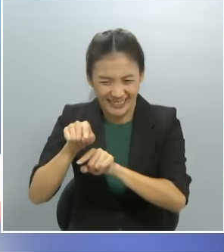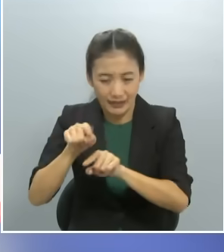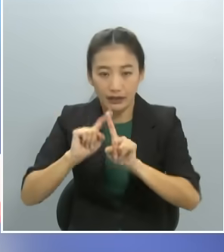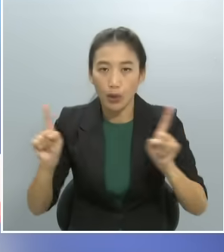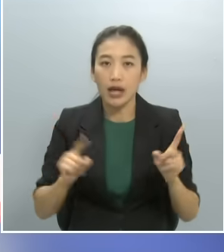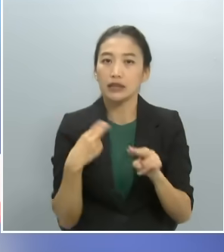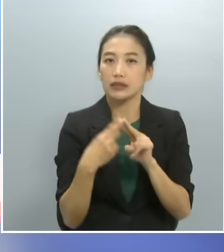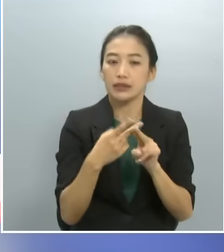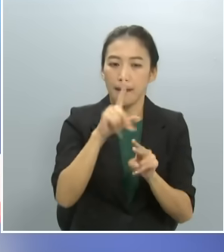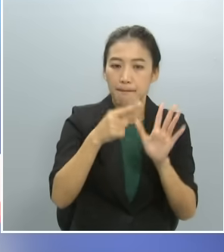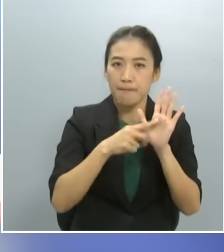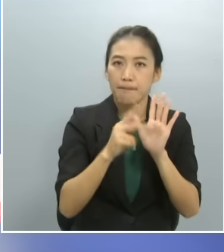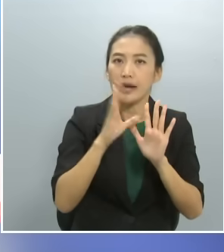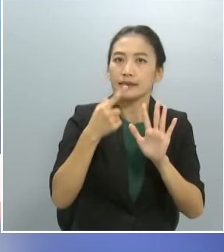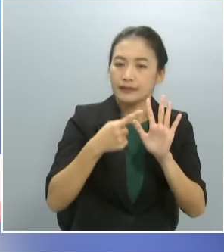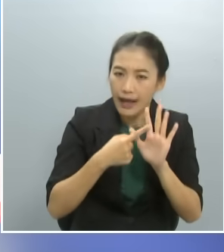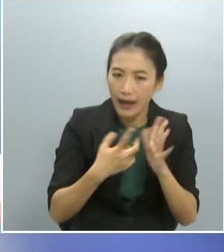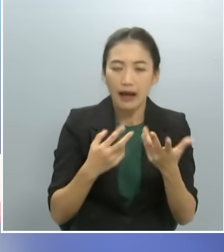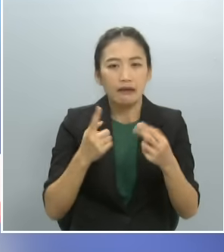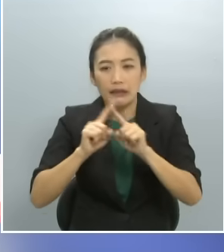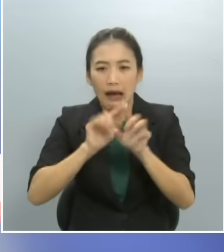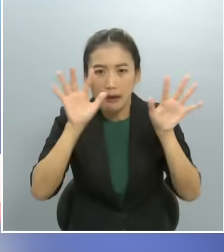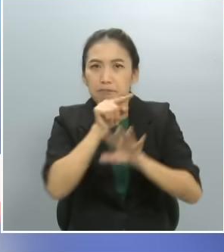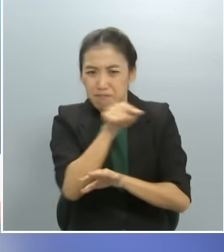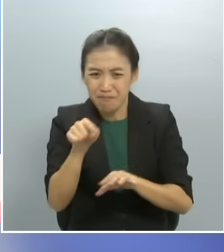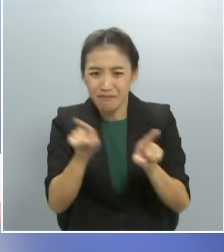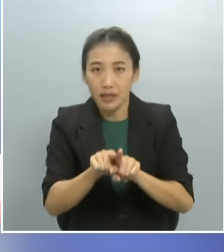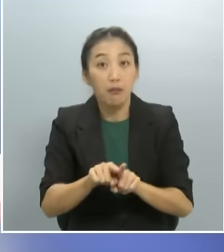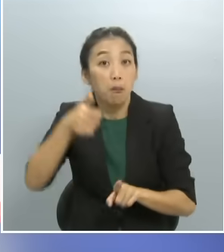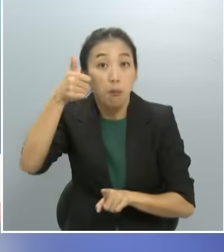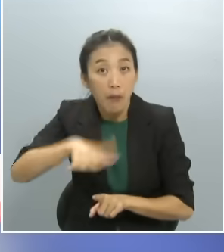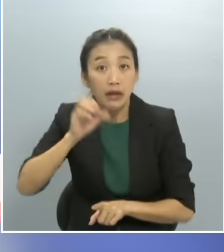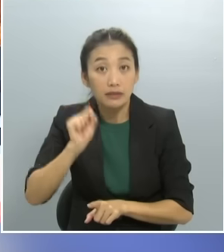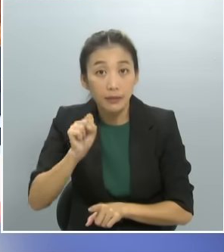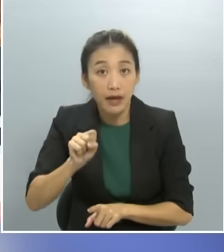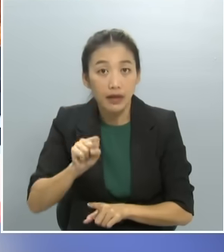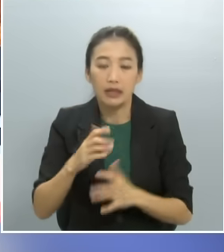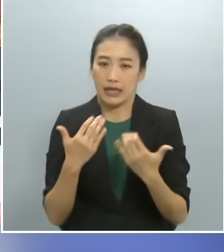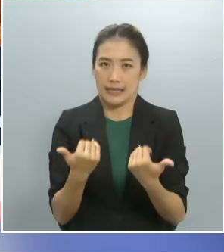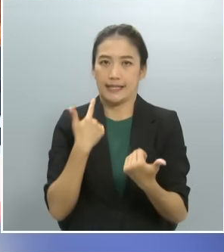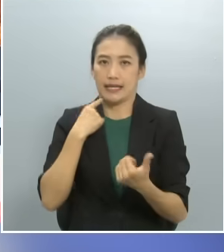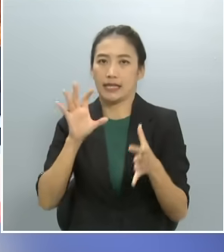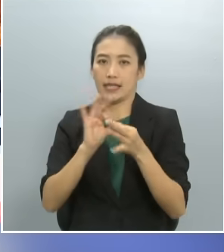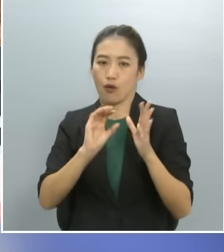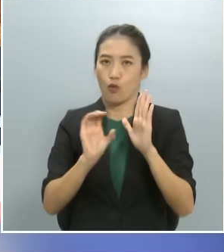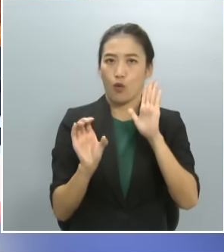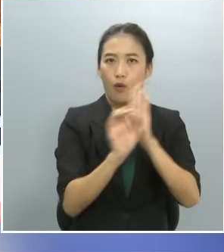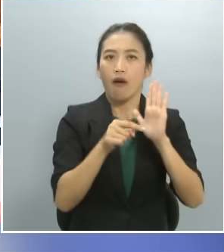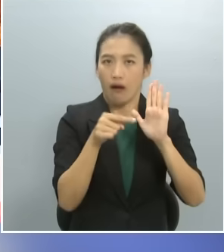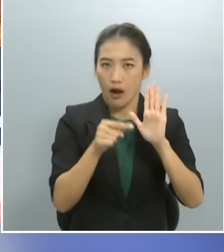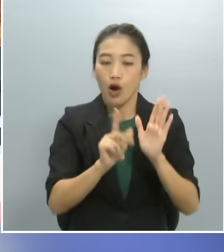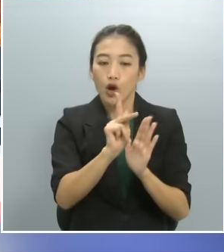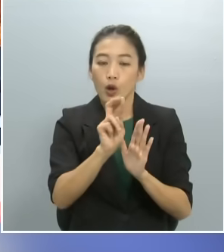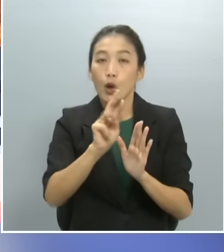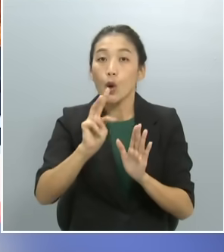พอต่อมาทางตรงทรัพย์สินทางปัญญาก็มีการโพสต์ข้อความเป็นการให้ความรู้กรณีปั่งชาวร้านดังระบุถึงความแตกต่าง